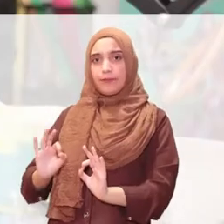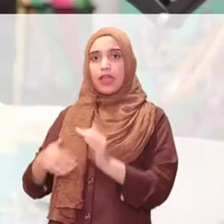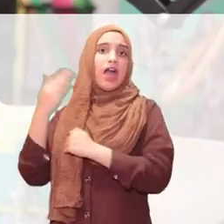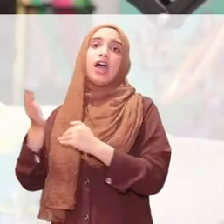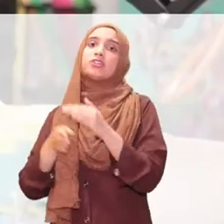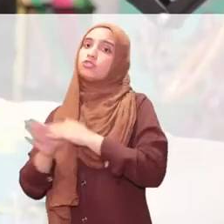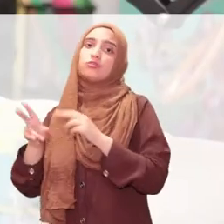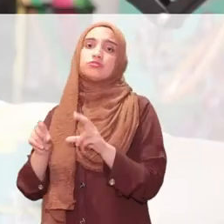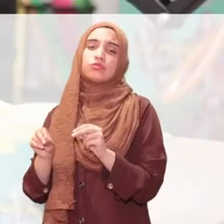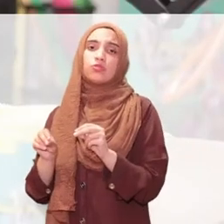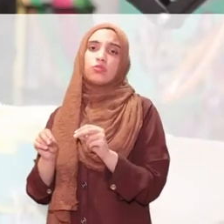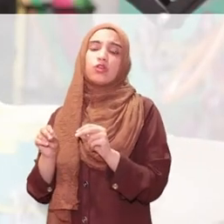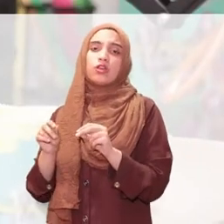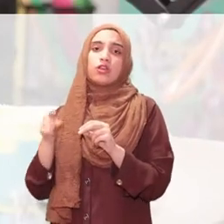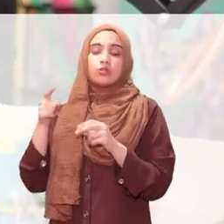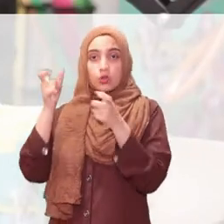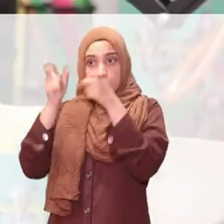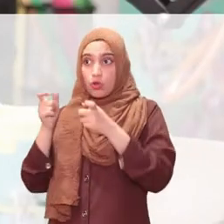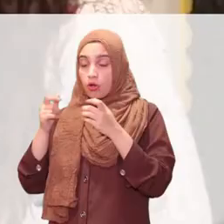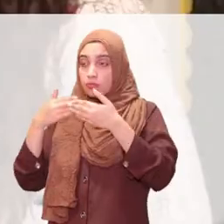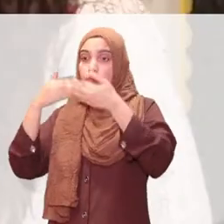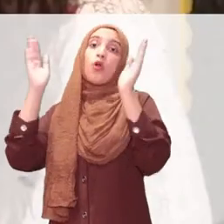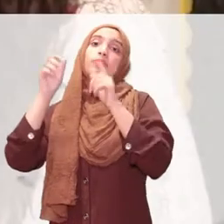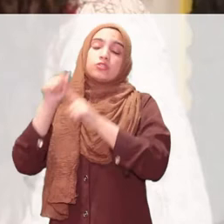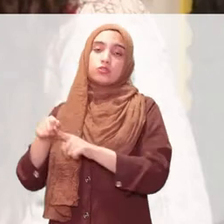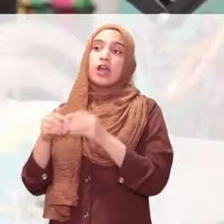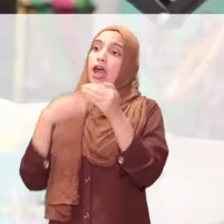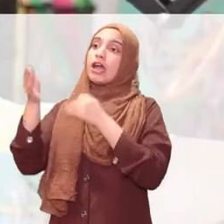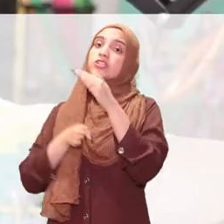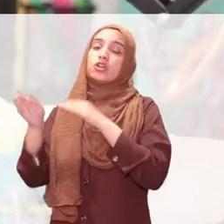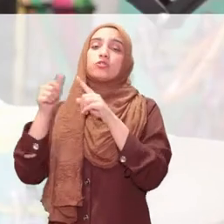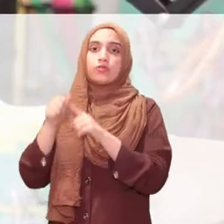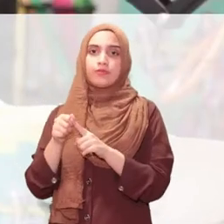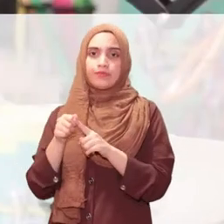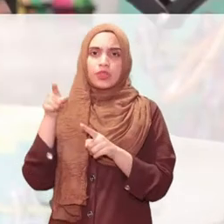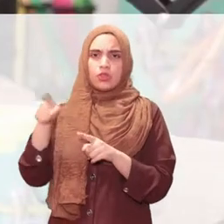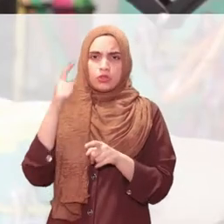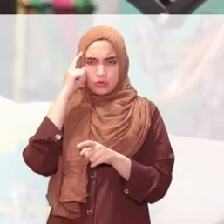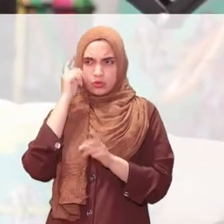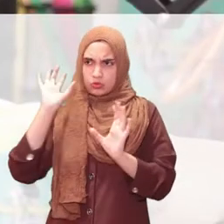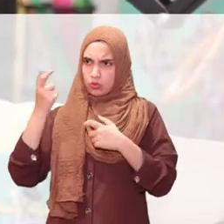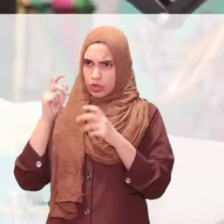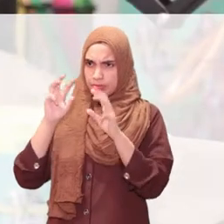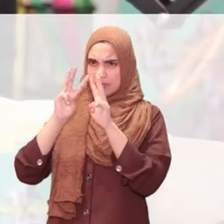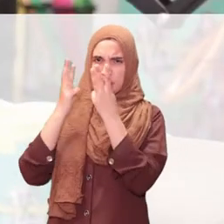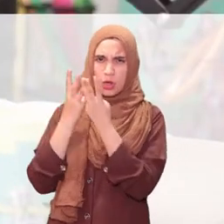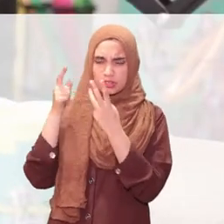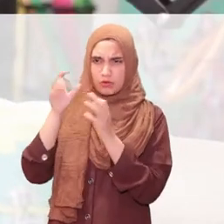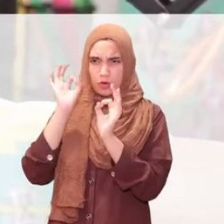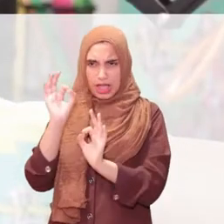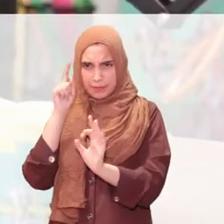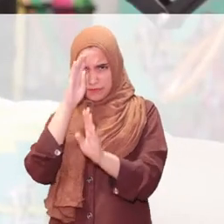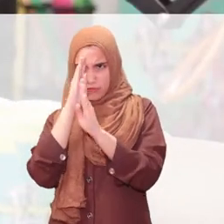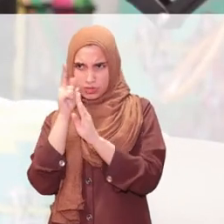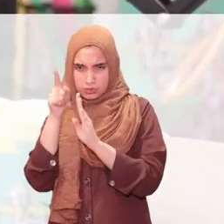लेकिन तो मैंने प्रक्रम इंट्रोडक्शन टू कार्स मिनट यह रेफ्रेंस 2000 ट्रैवल टो रिमेंबर व्हेन विल